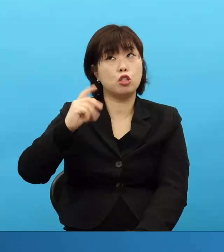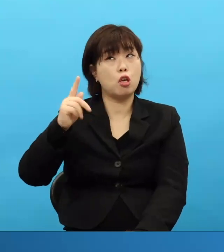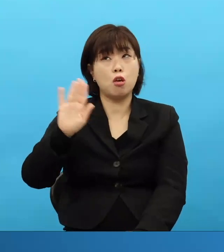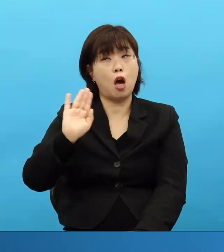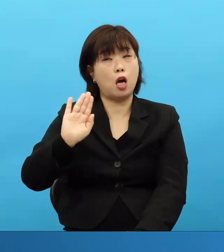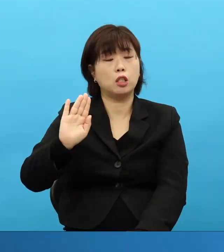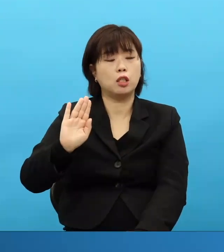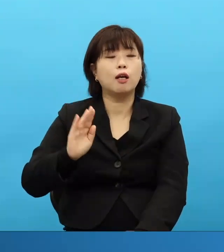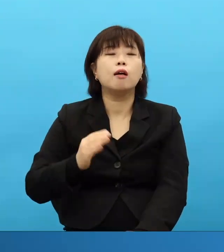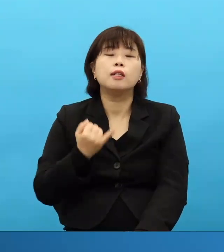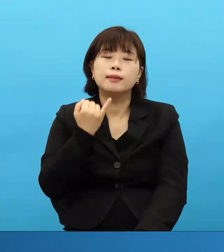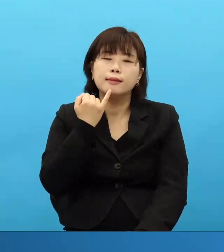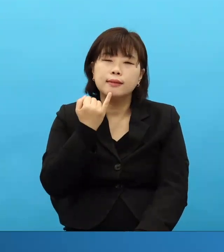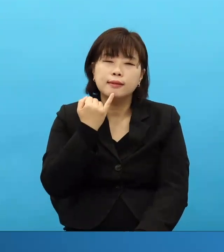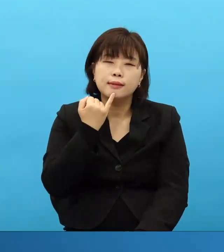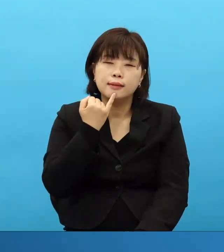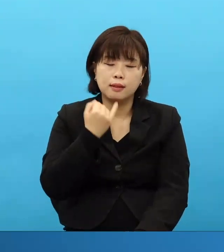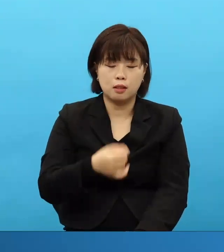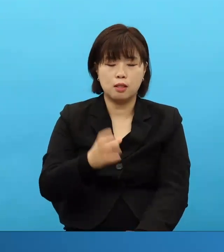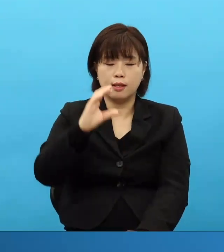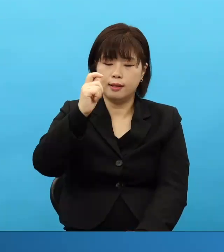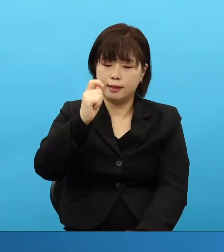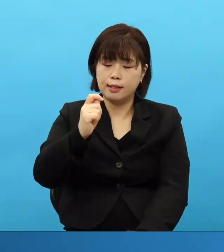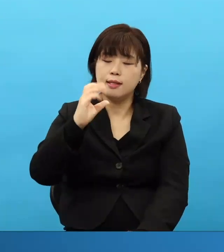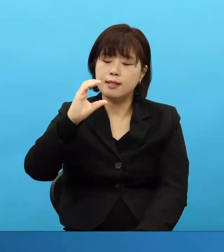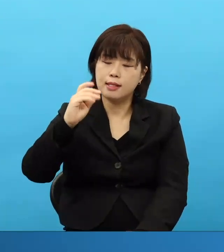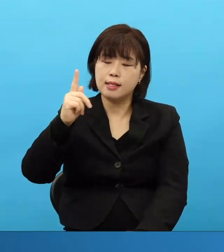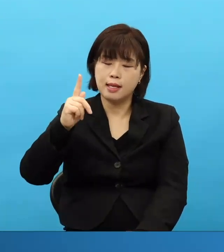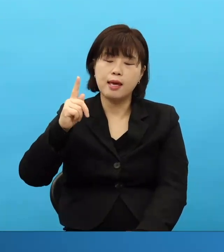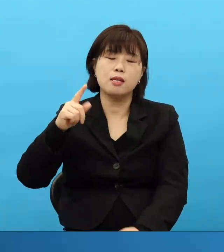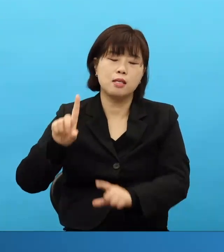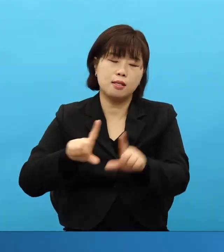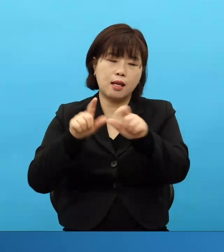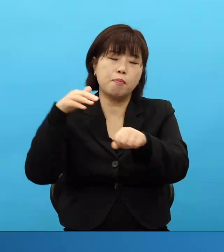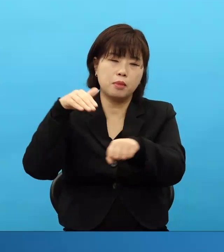뭐냐? What's the method? 방법이 이겁니다. This is the method.